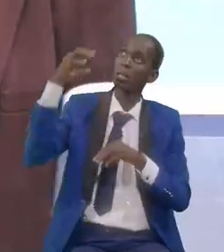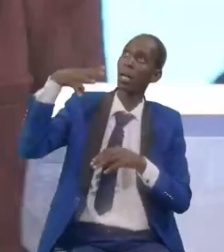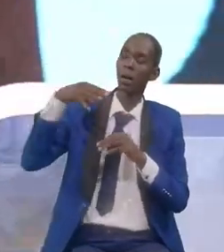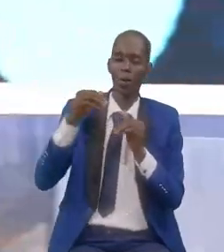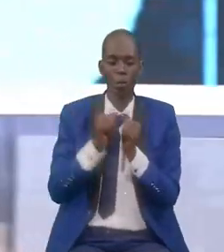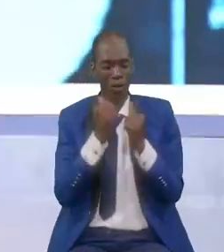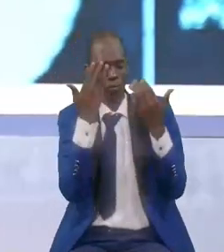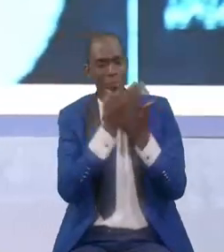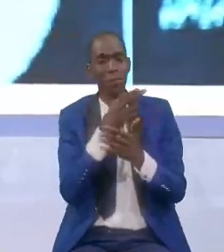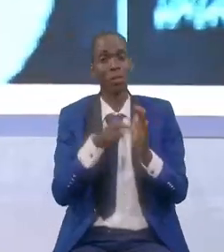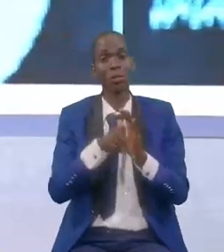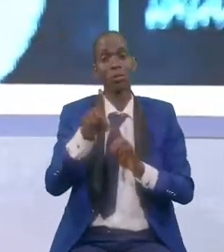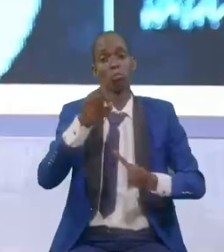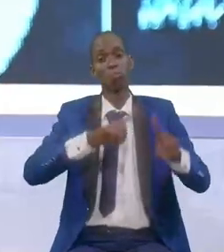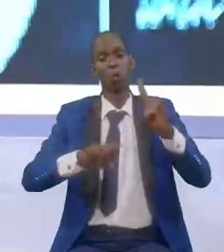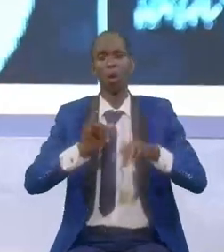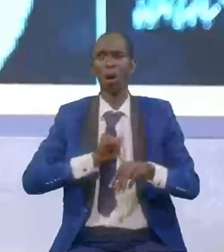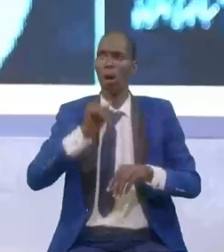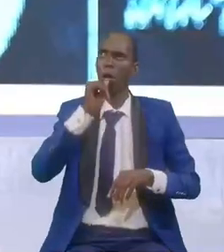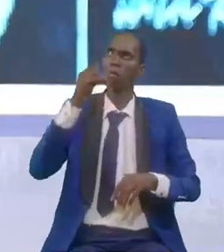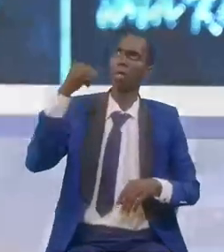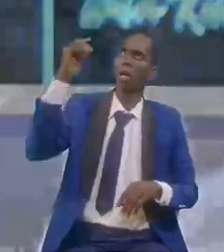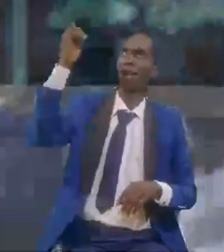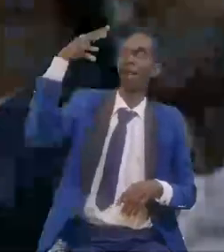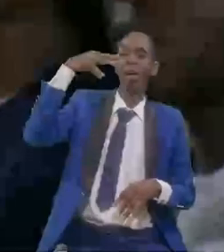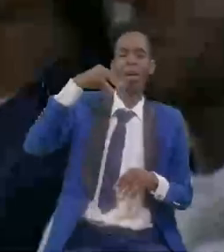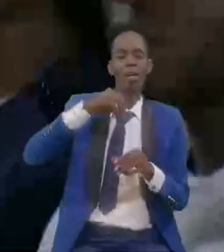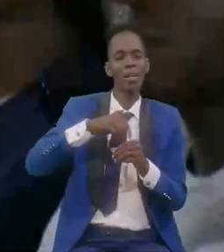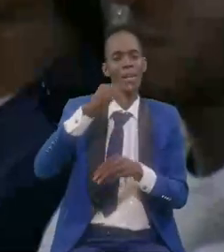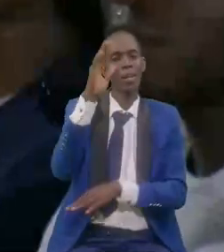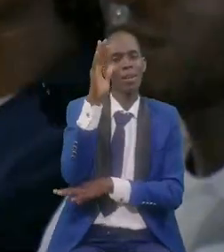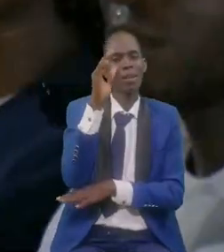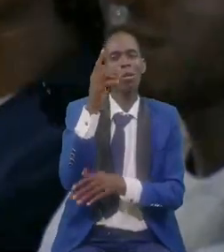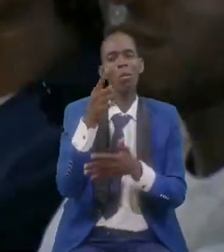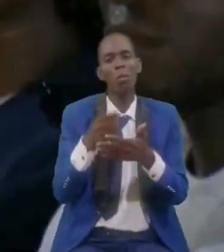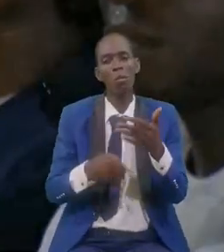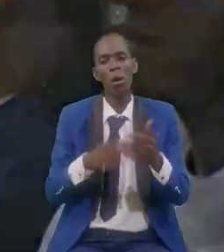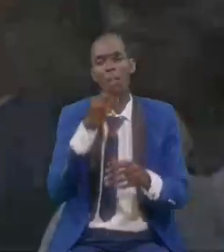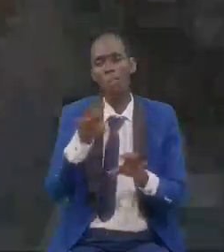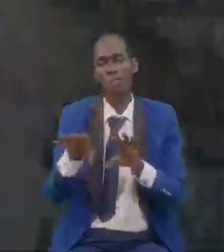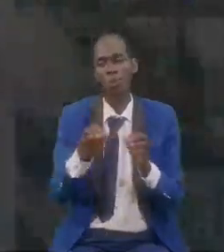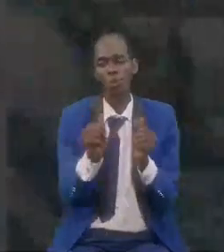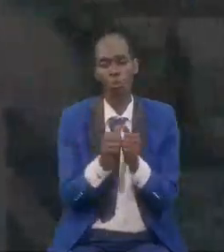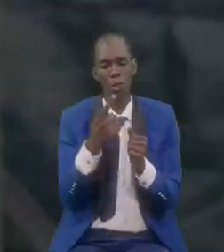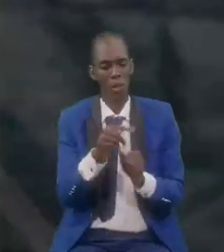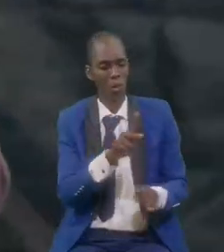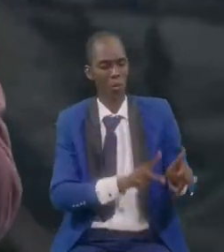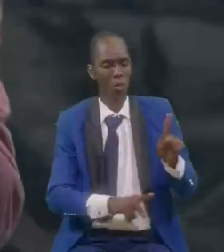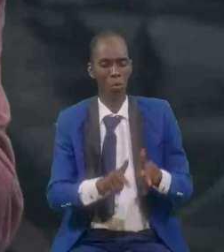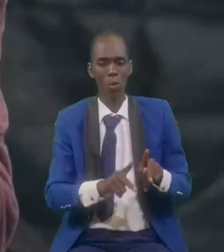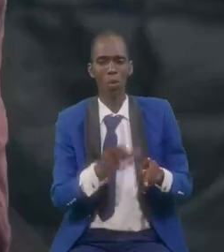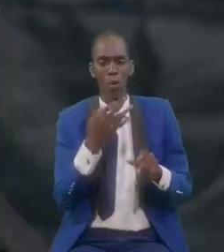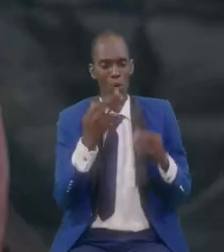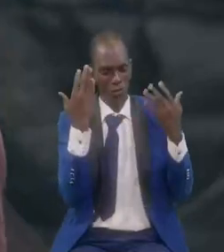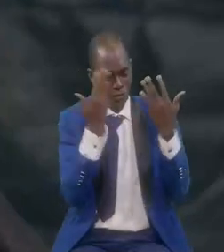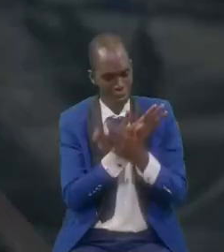Tu professes être dans la lumière dans l'après-midi. Qu'est-ce que tu fais avec les œufs des ténèbres dans la